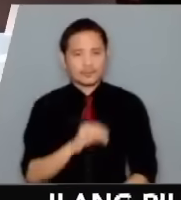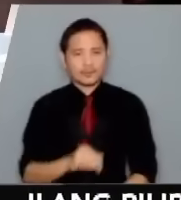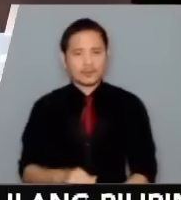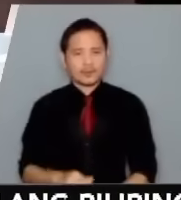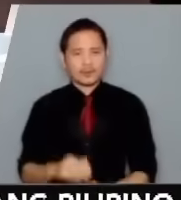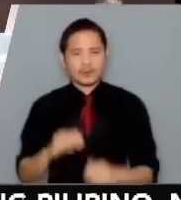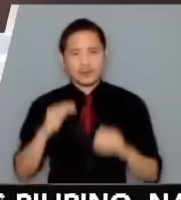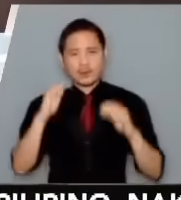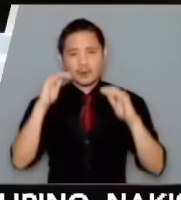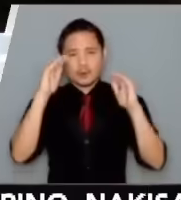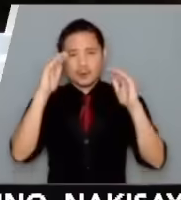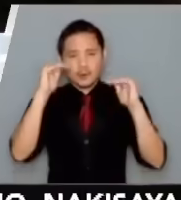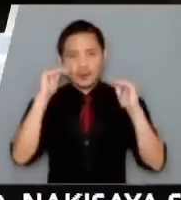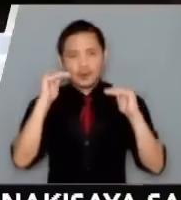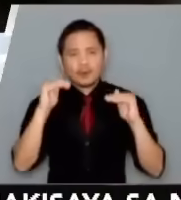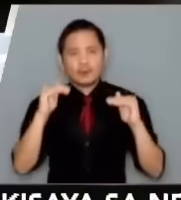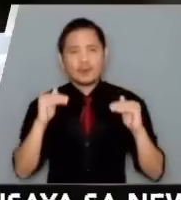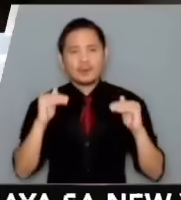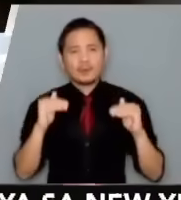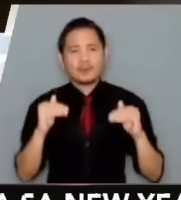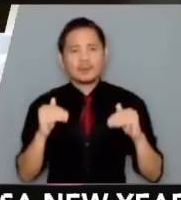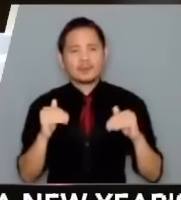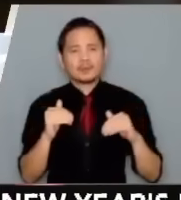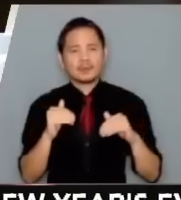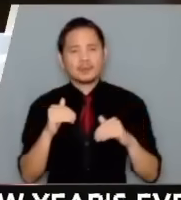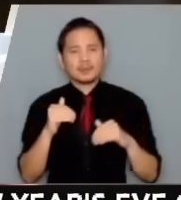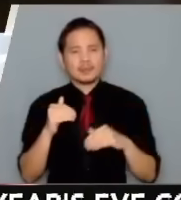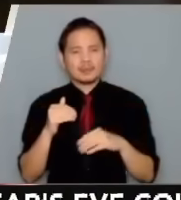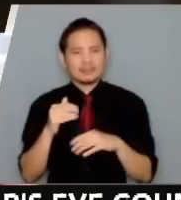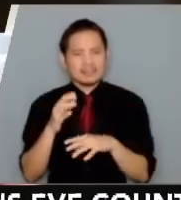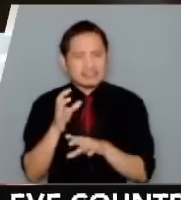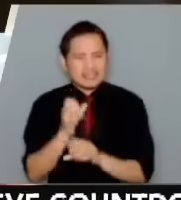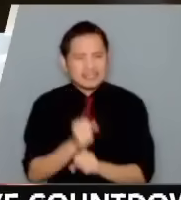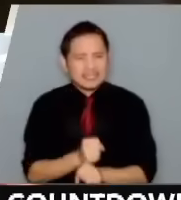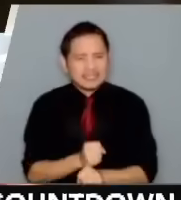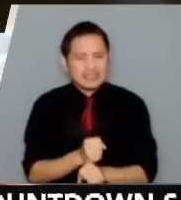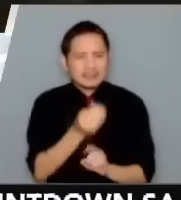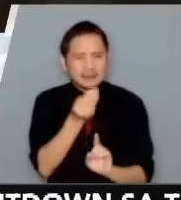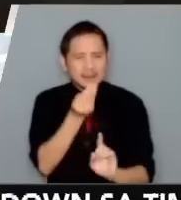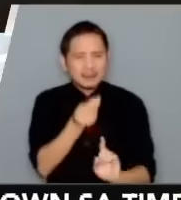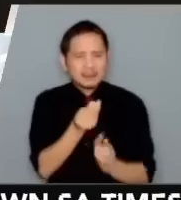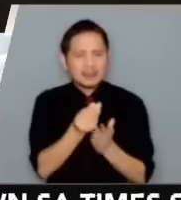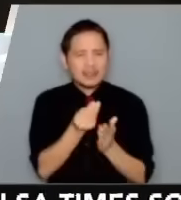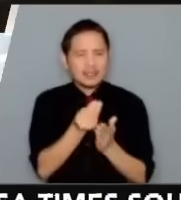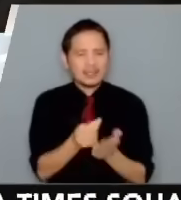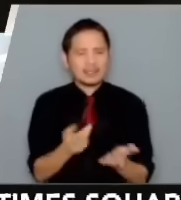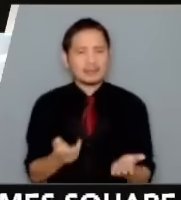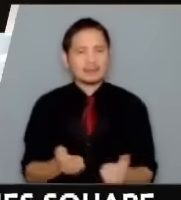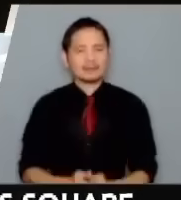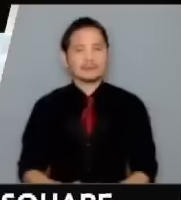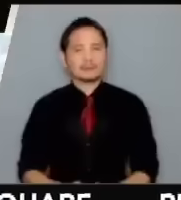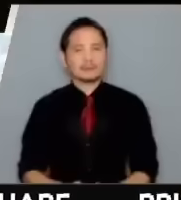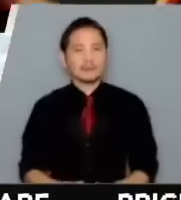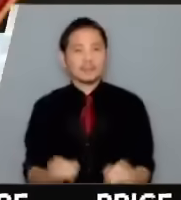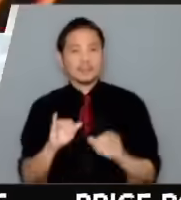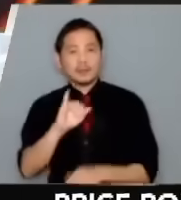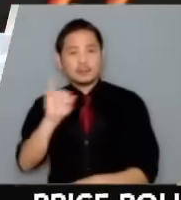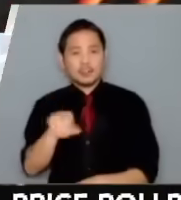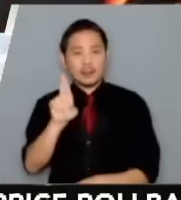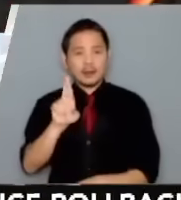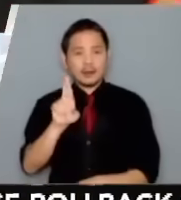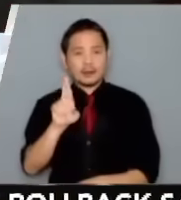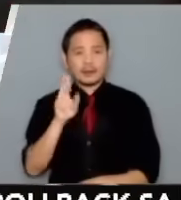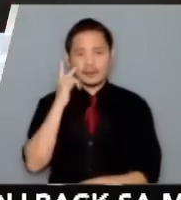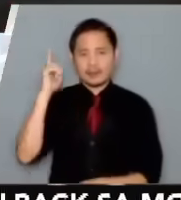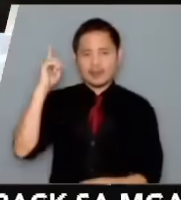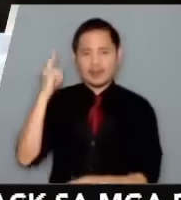muna ang plano ni JR. May alinlangan na raw siya sa pagpapasa ng application para sa consolidation. Pero ngayon, tanggap na raw niyang wala